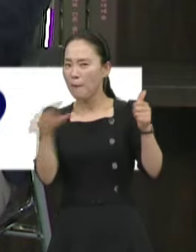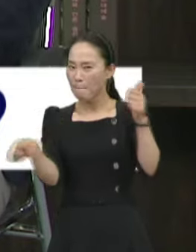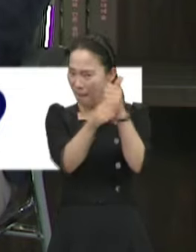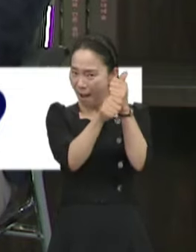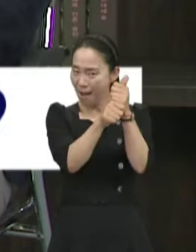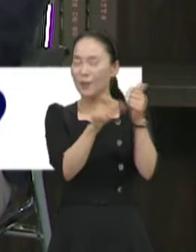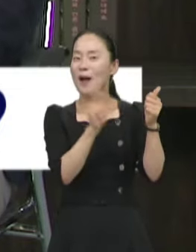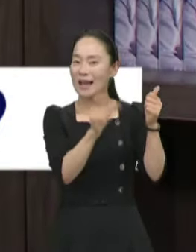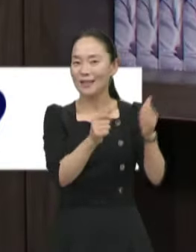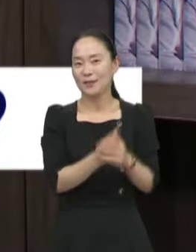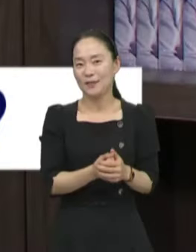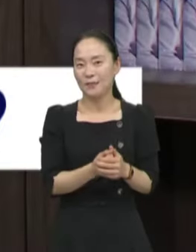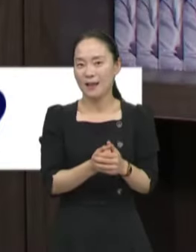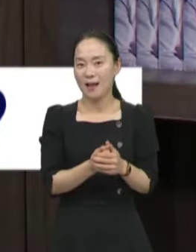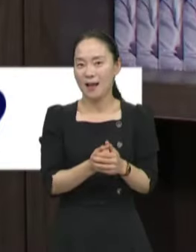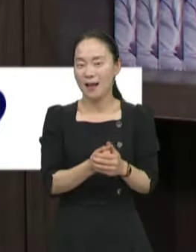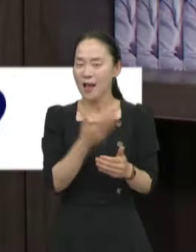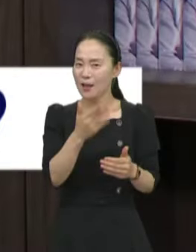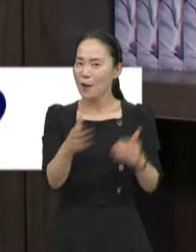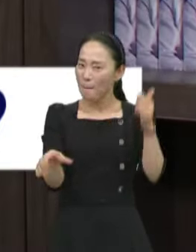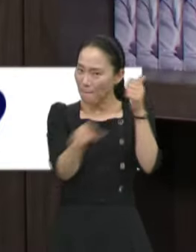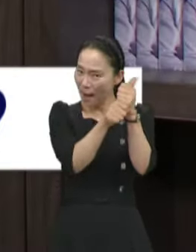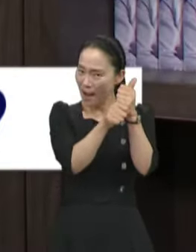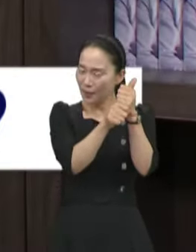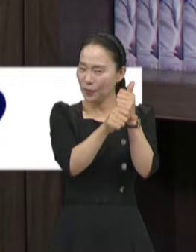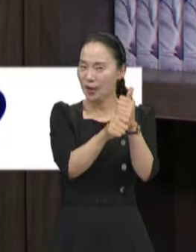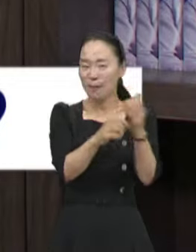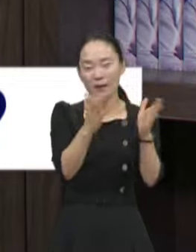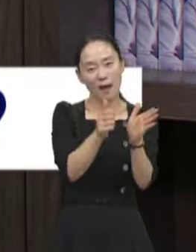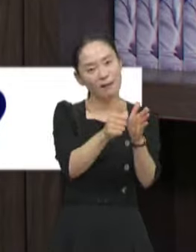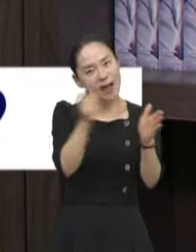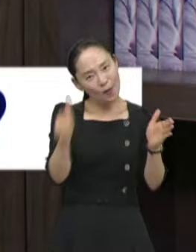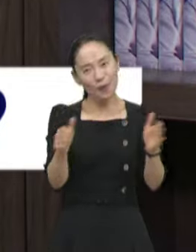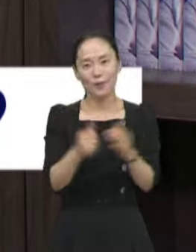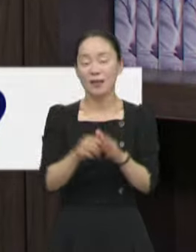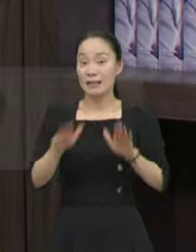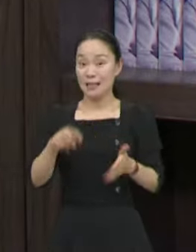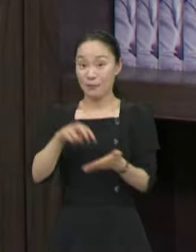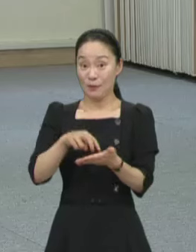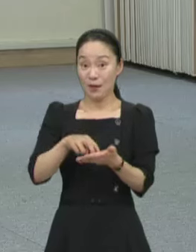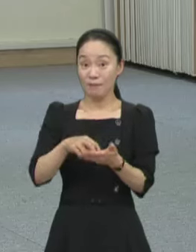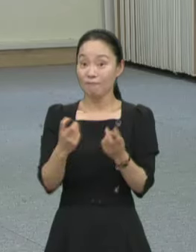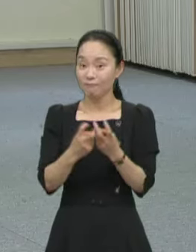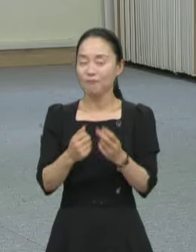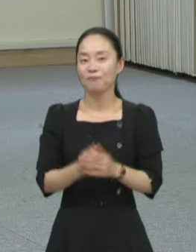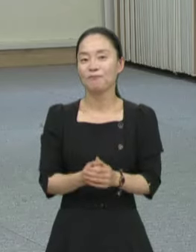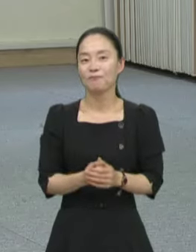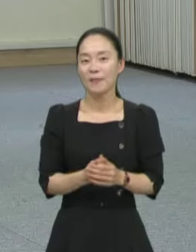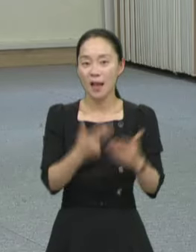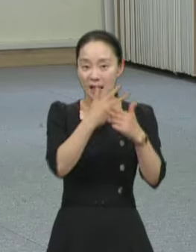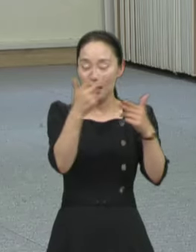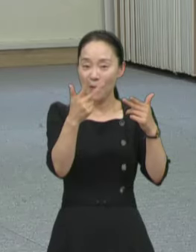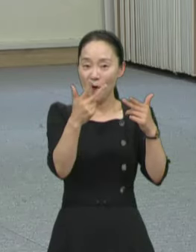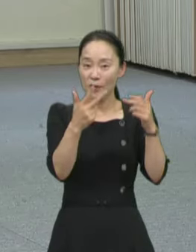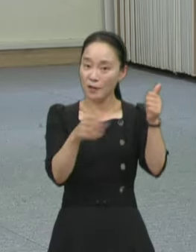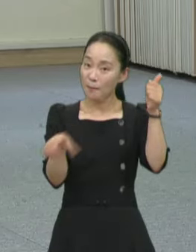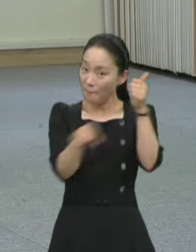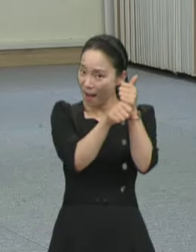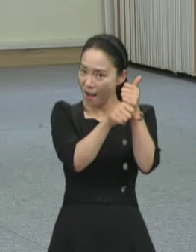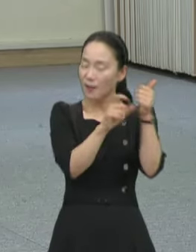공고히 됐습니다. 네. 이런 점 때문에 탈당을 하신 건데 지금 입장은 어떻습니까? 이재명 체제가 공고히 된